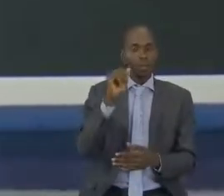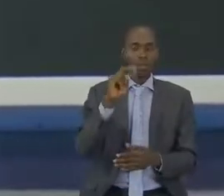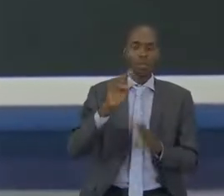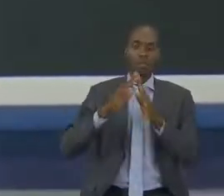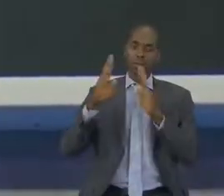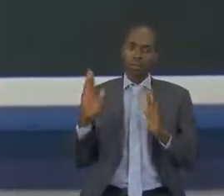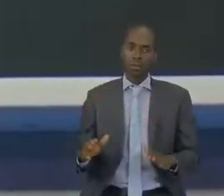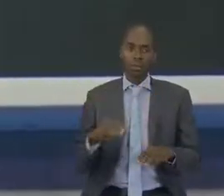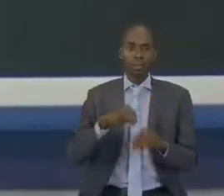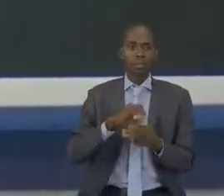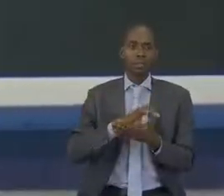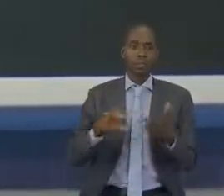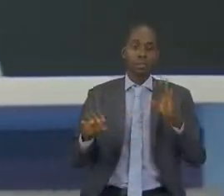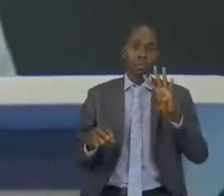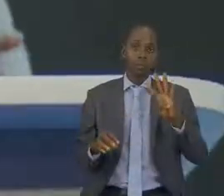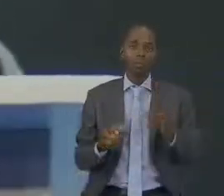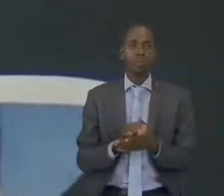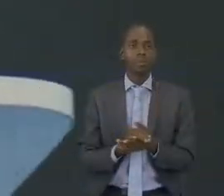Verset 4.